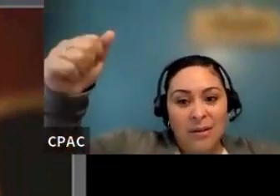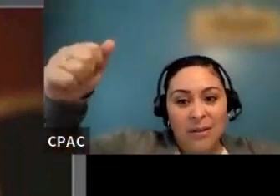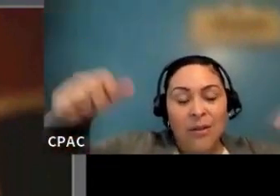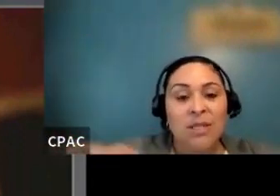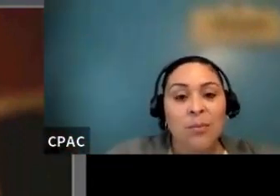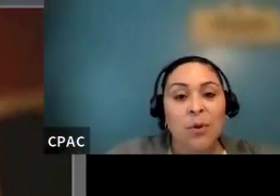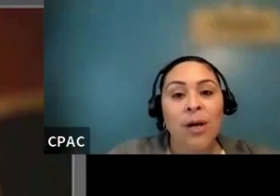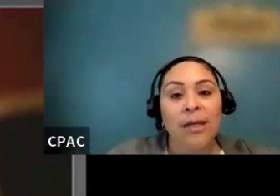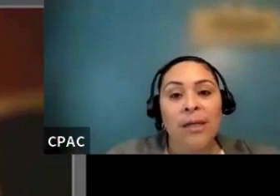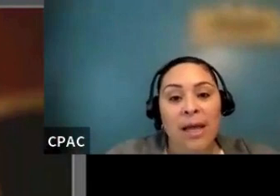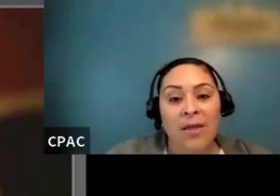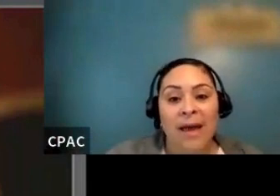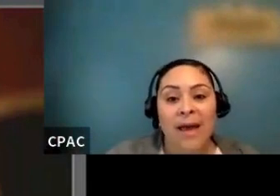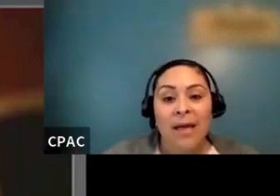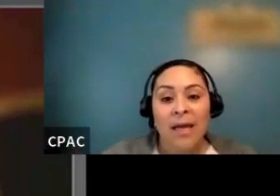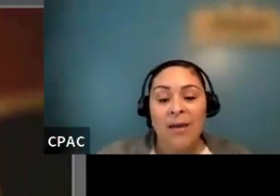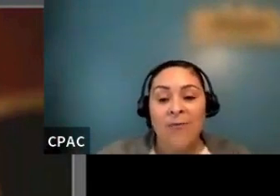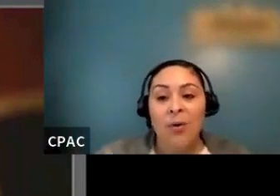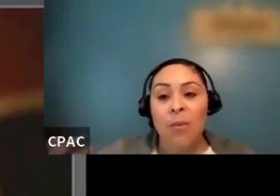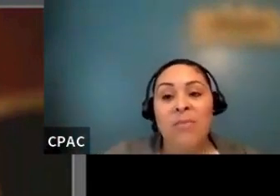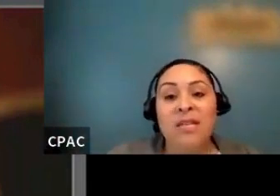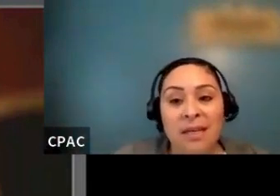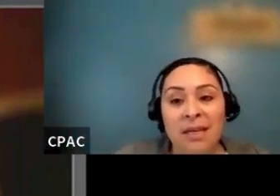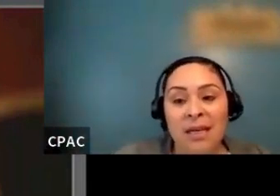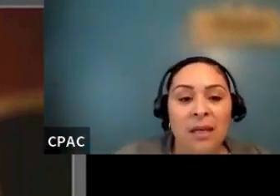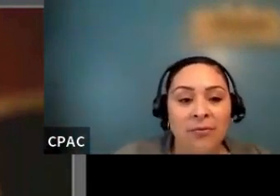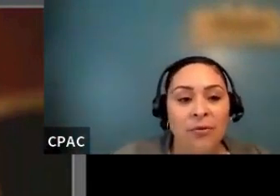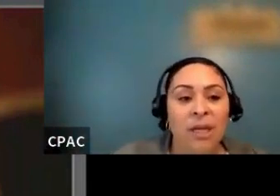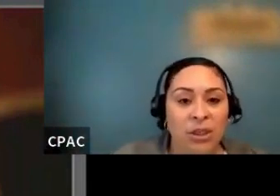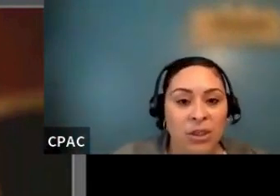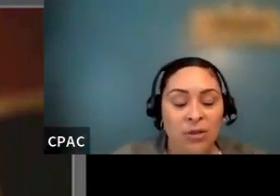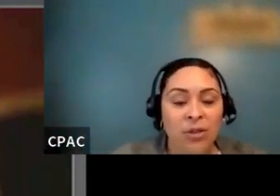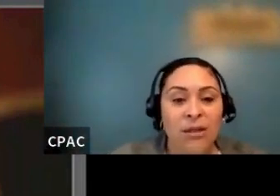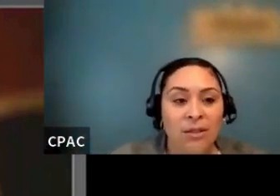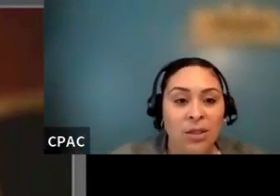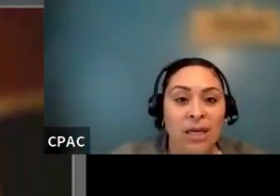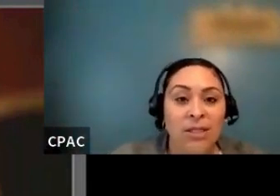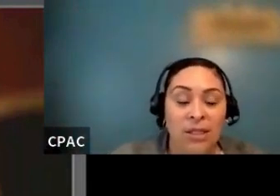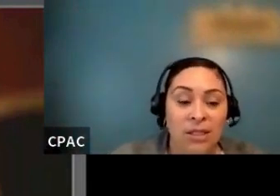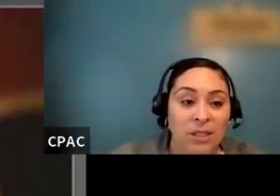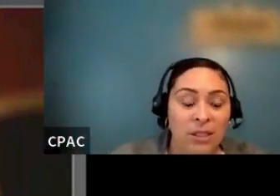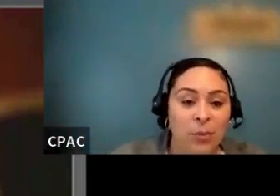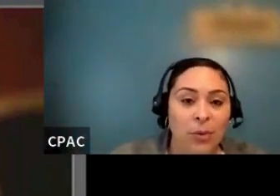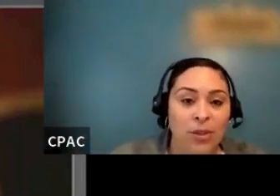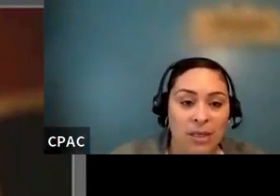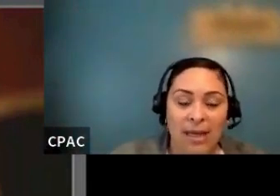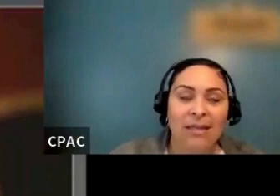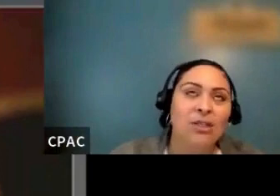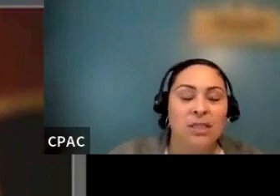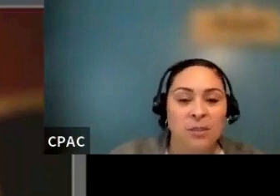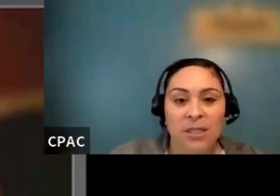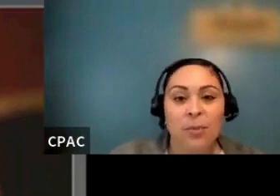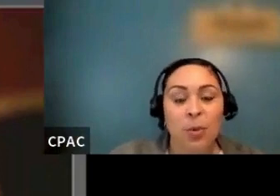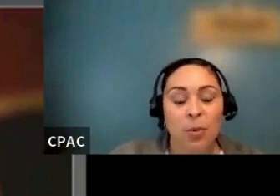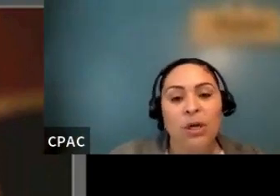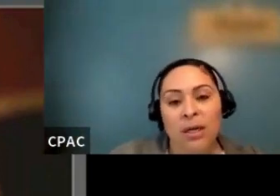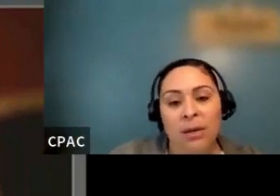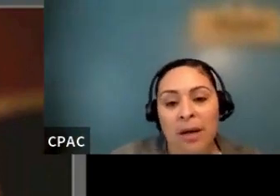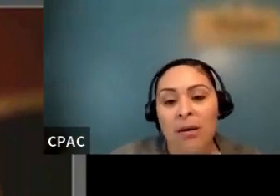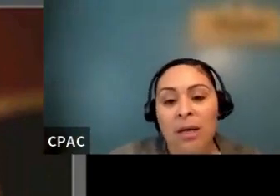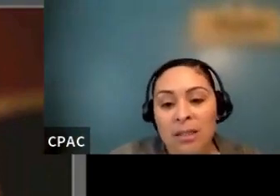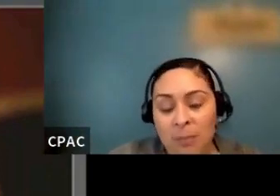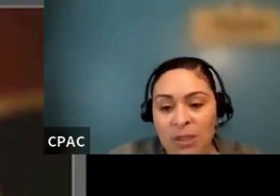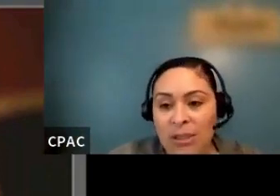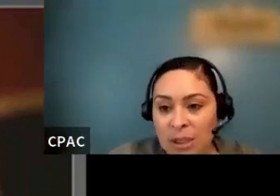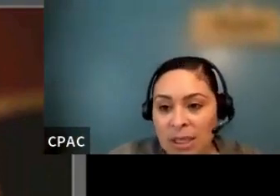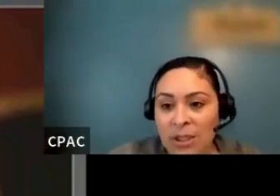提供了服务，所以当这个法案不完全的时候，别的法案就会开始生效，